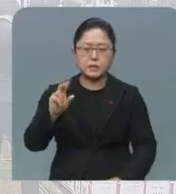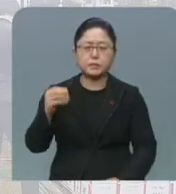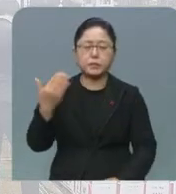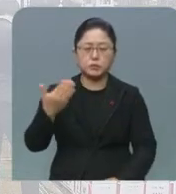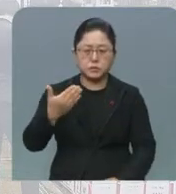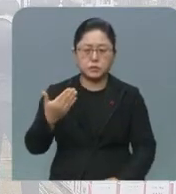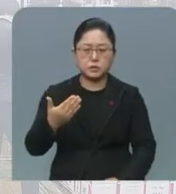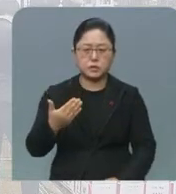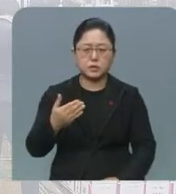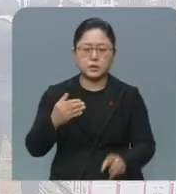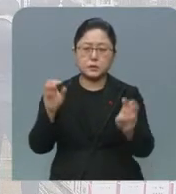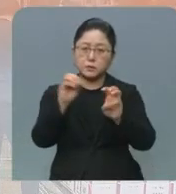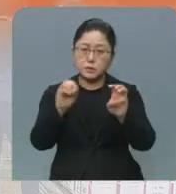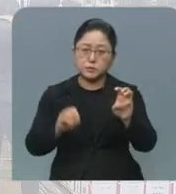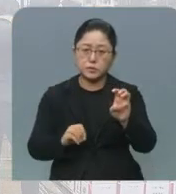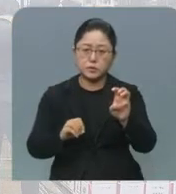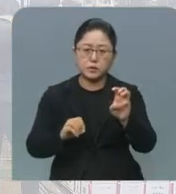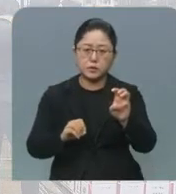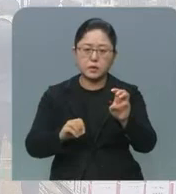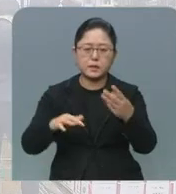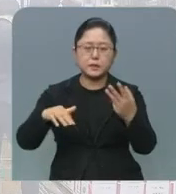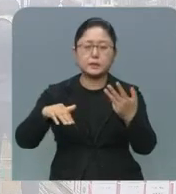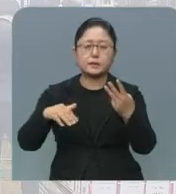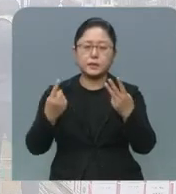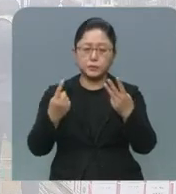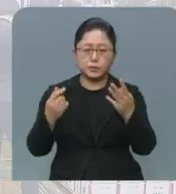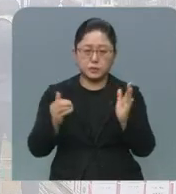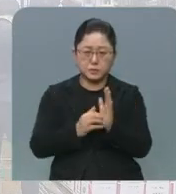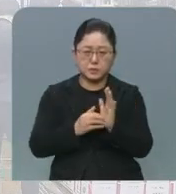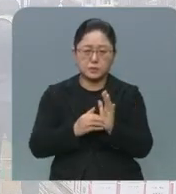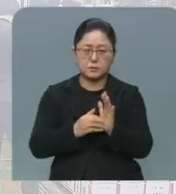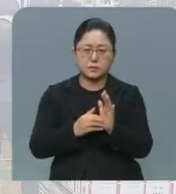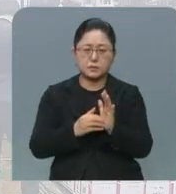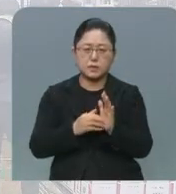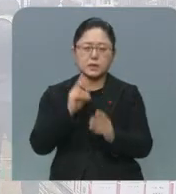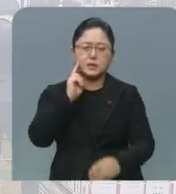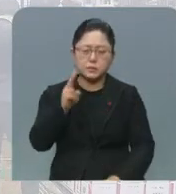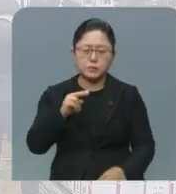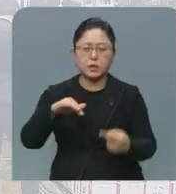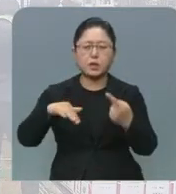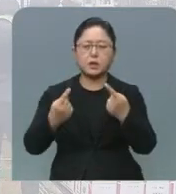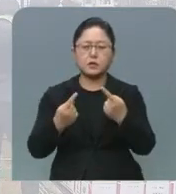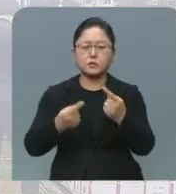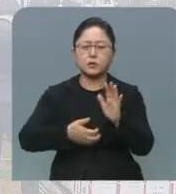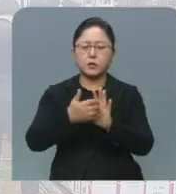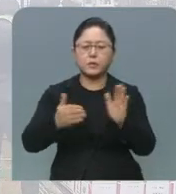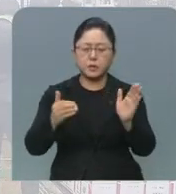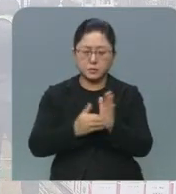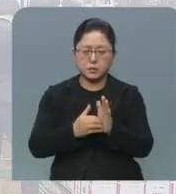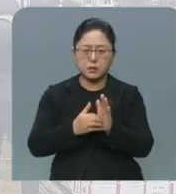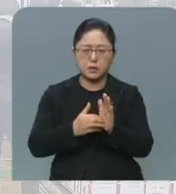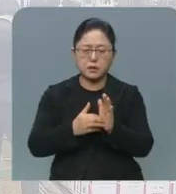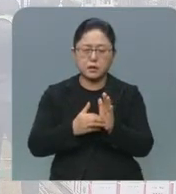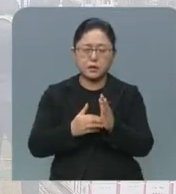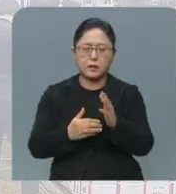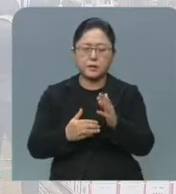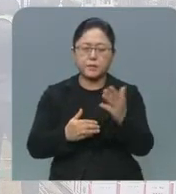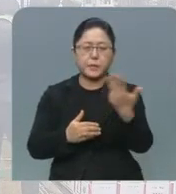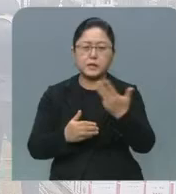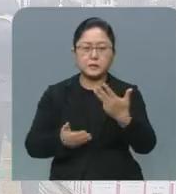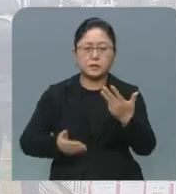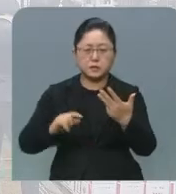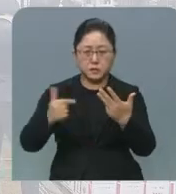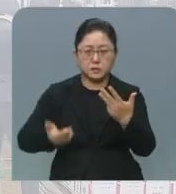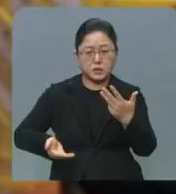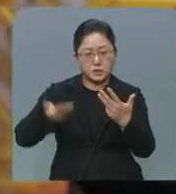가운데 30%가량이 3초 만에 끝났습니다. 심지어 1초 만에 경매가 끝난 건수도 8천 건이